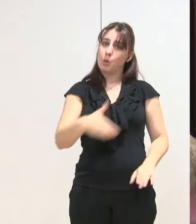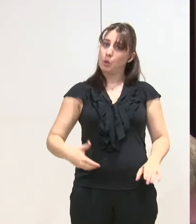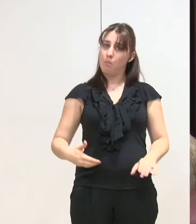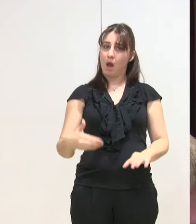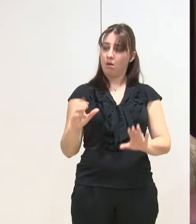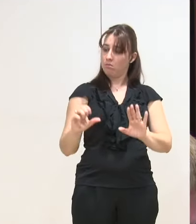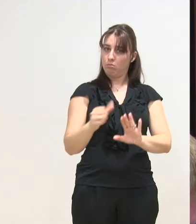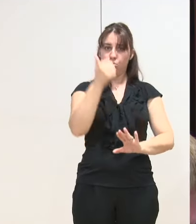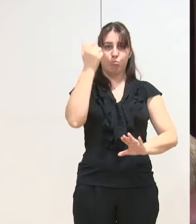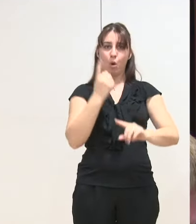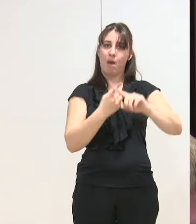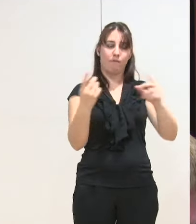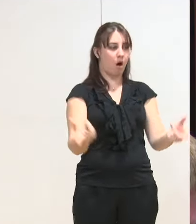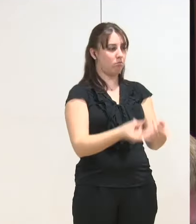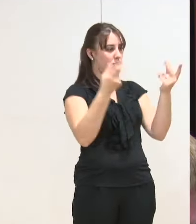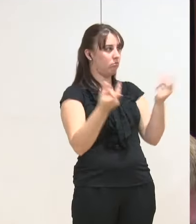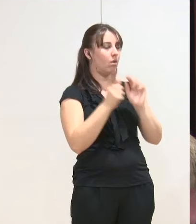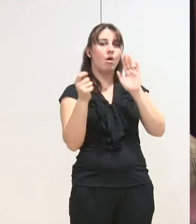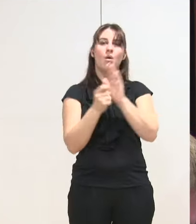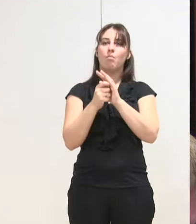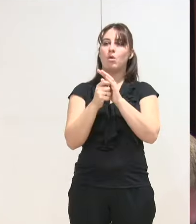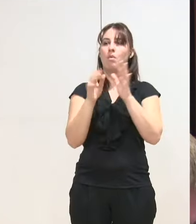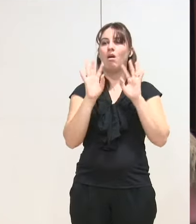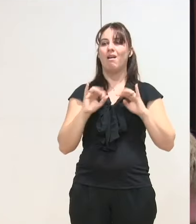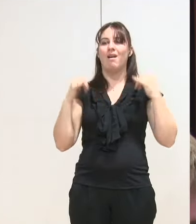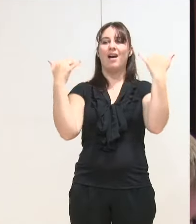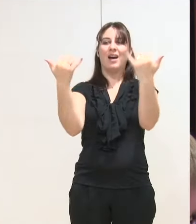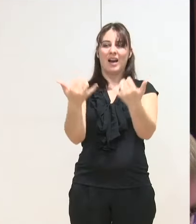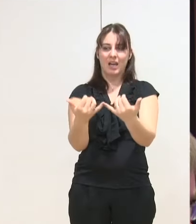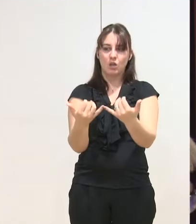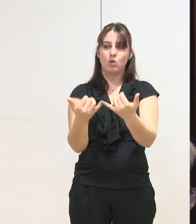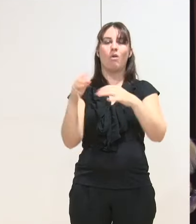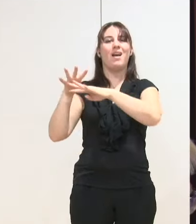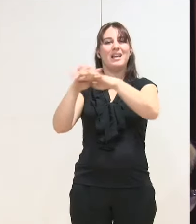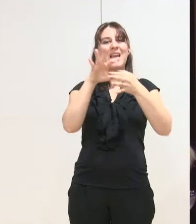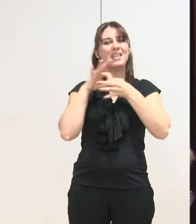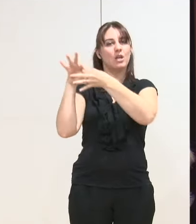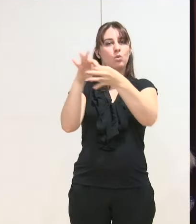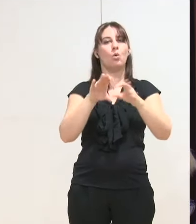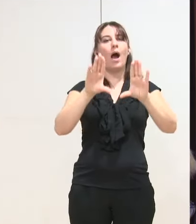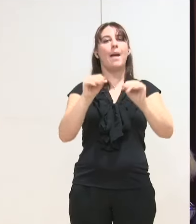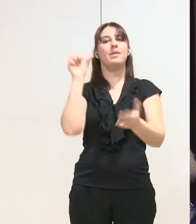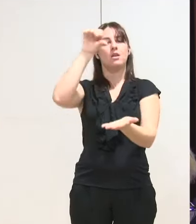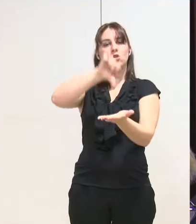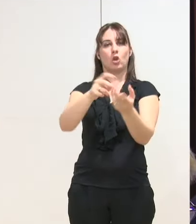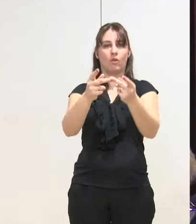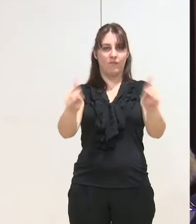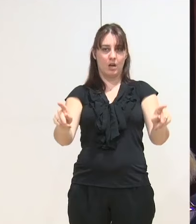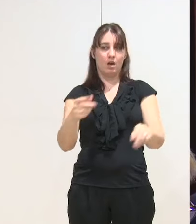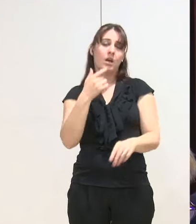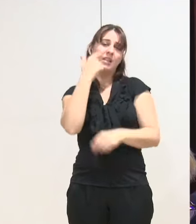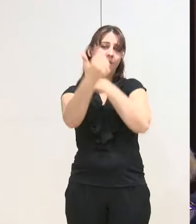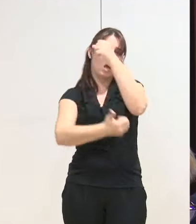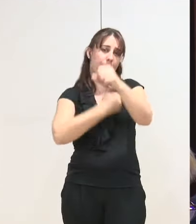clairement au moment de la réunion de l'union de quartier de des habitants du centre-ville c'est donc un coût global par